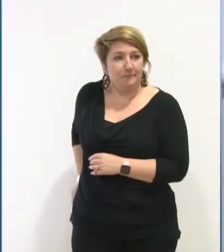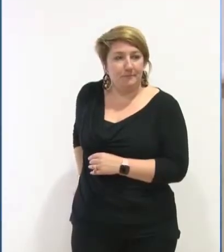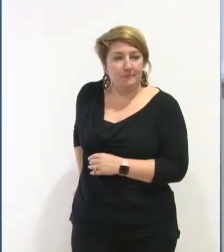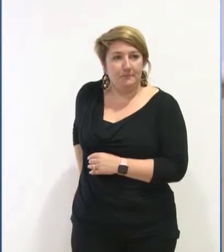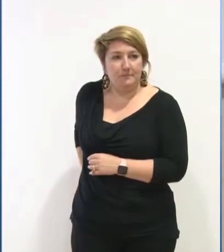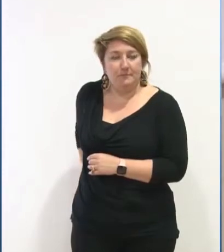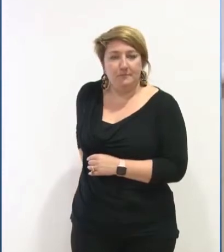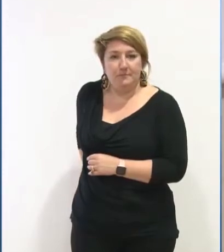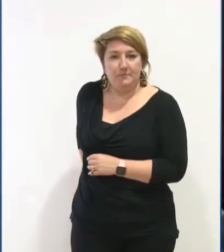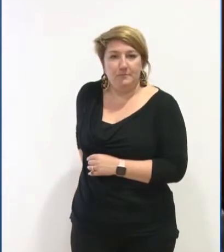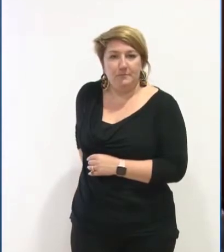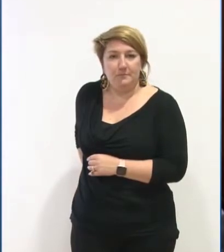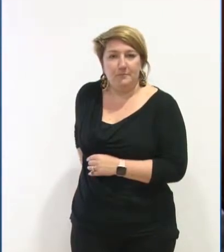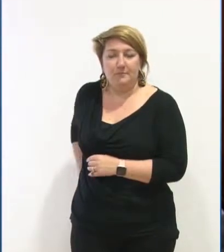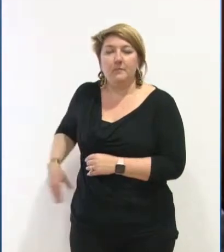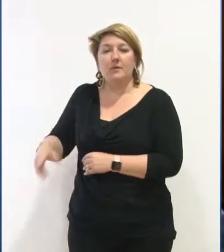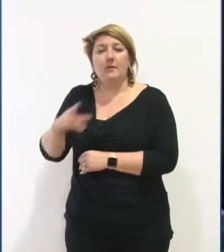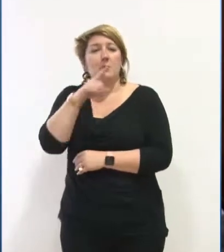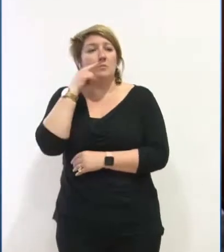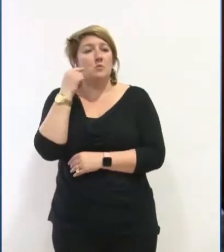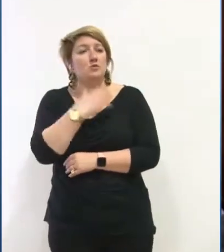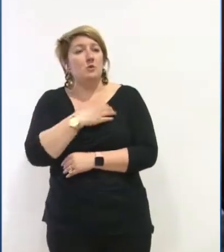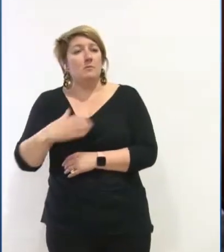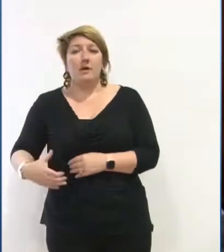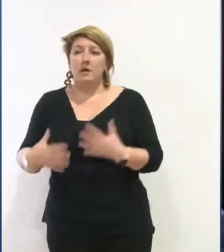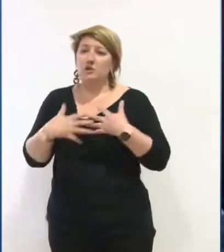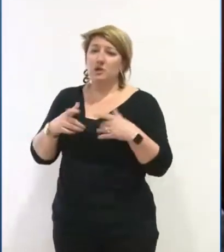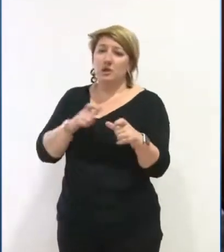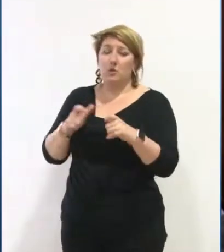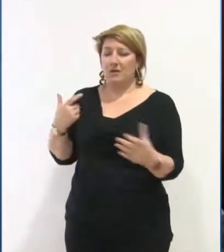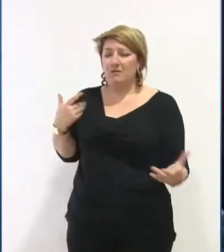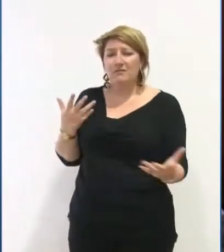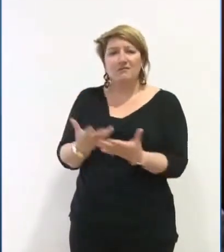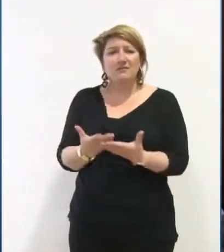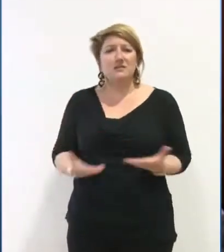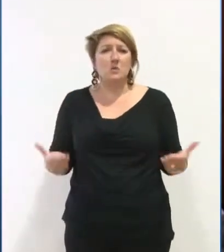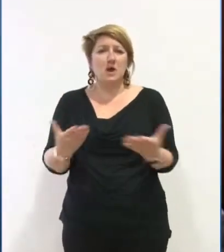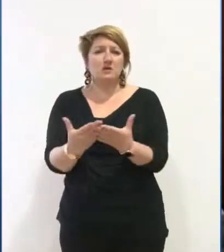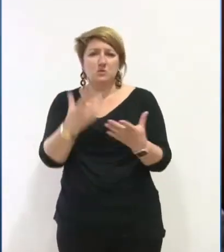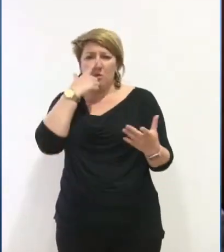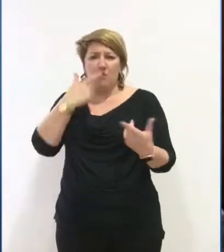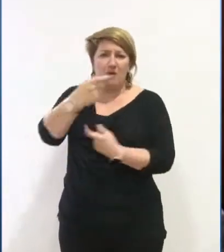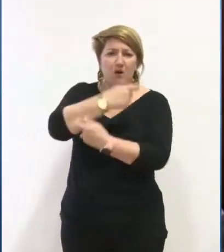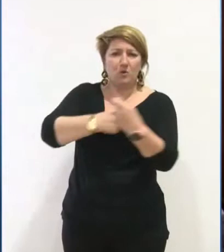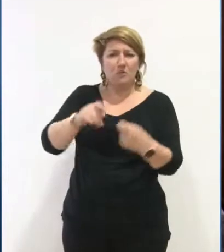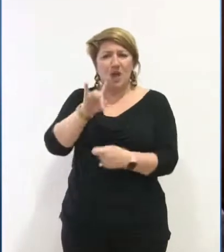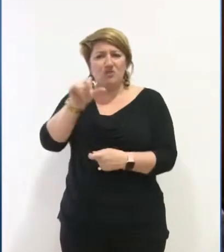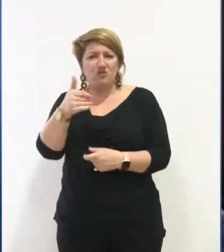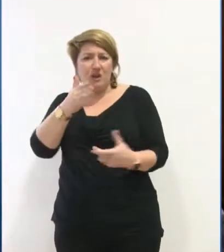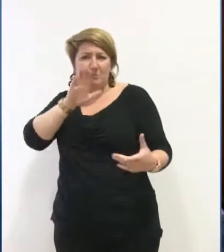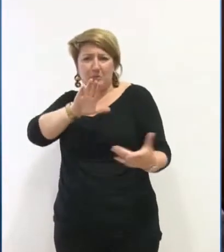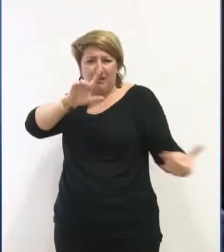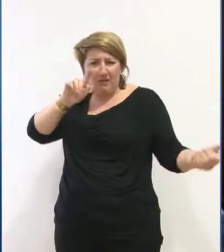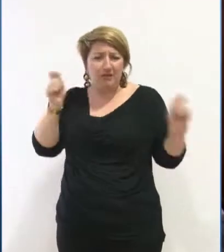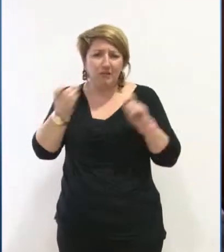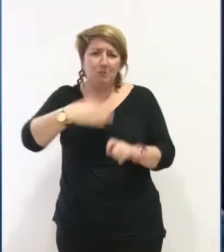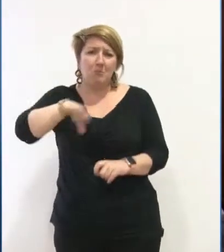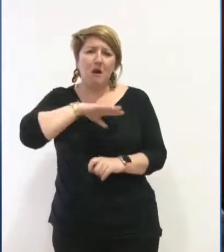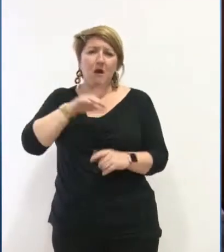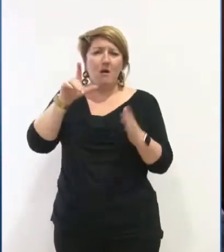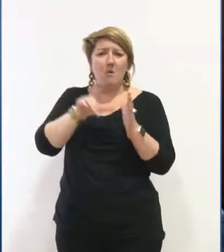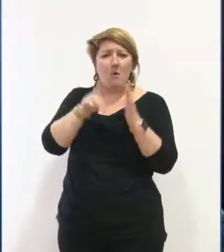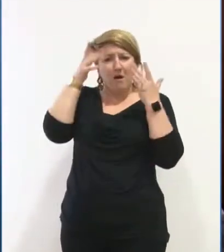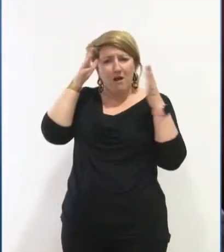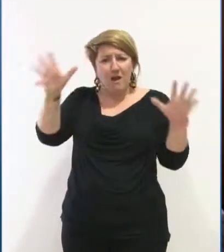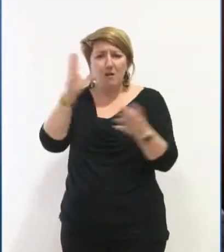Dans un contexte de forte transformation du modèle économique HLM, suite à la loi Elan et à la loi de finances 2018 qui impose